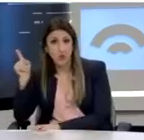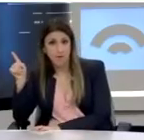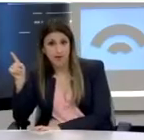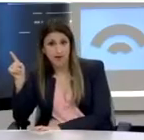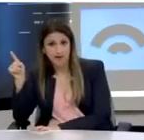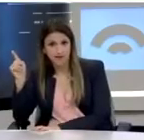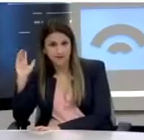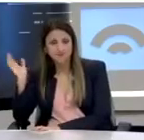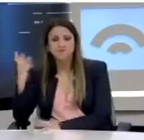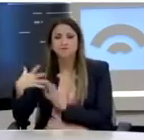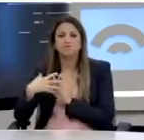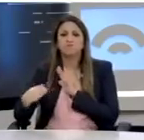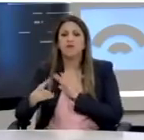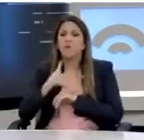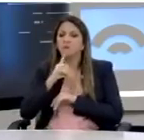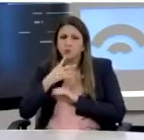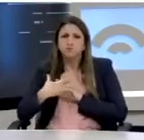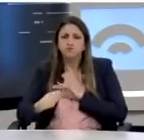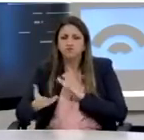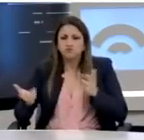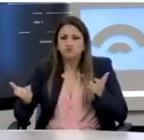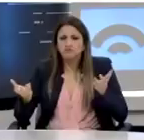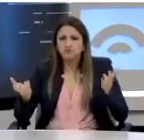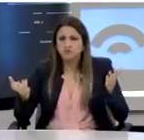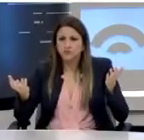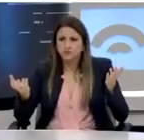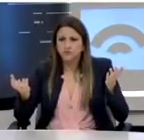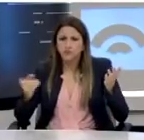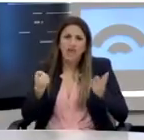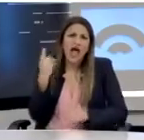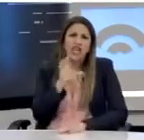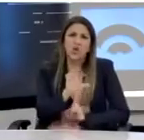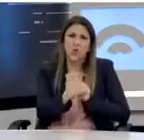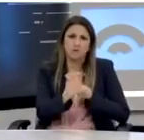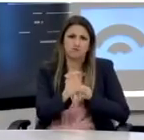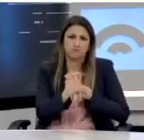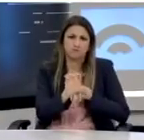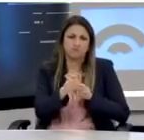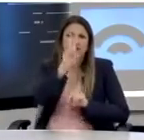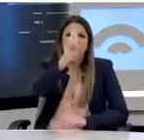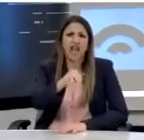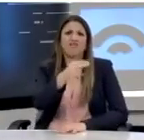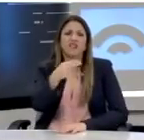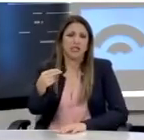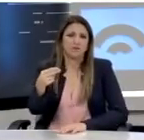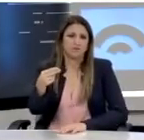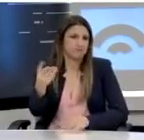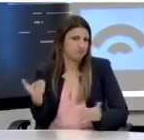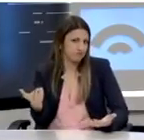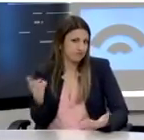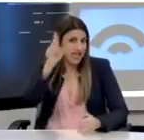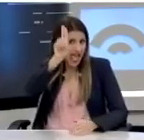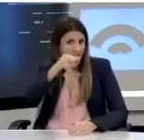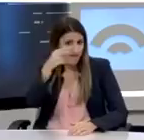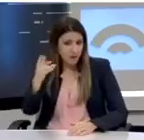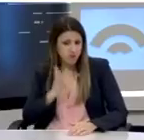Έτσι και, για παράδειγμα, όπως για παράδειγμα μάλλον θα έλεγα, μια άλλη χώρα, η Ελβετία. Οι